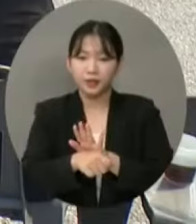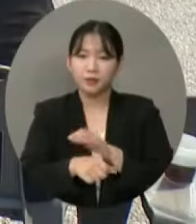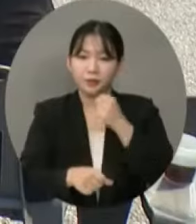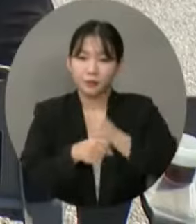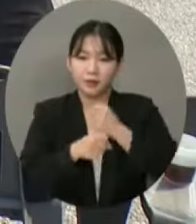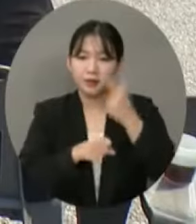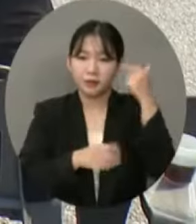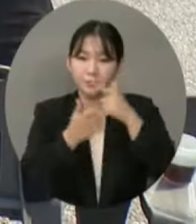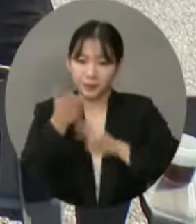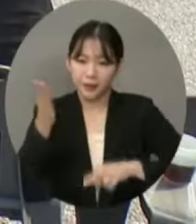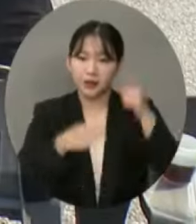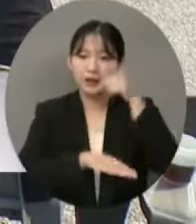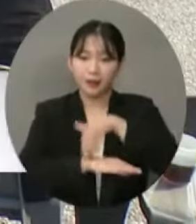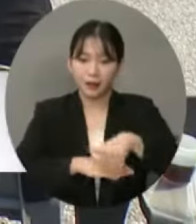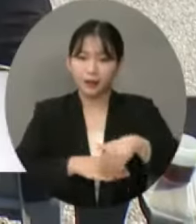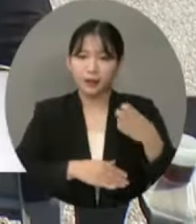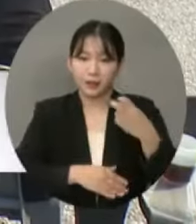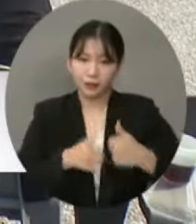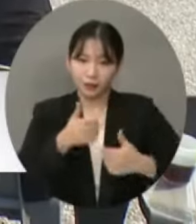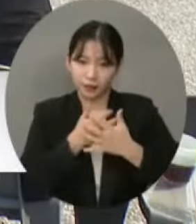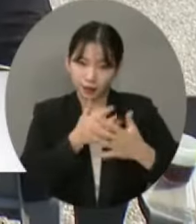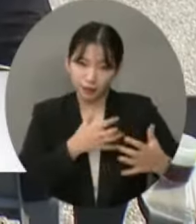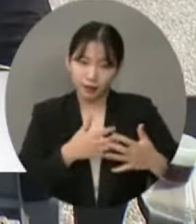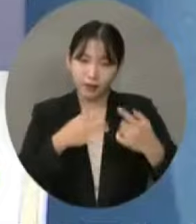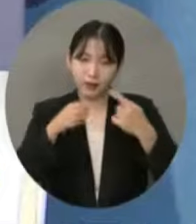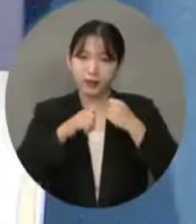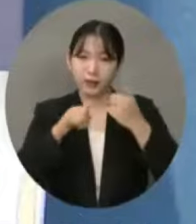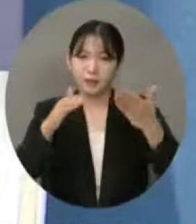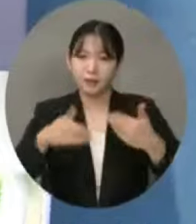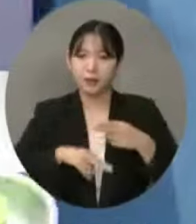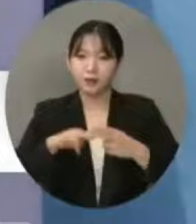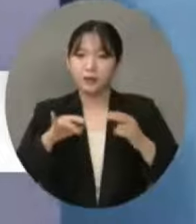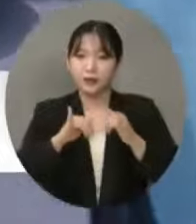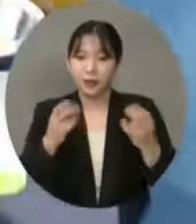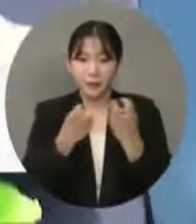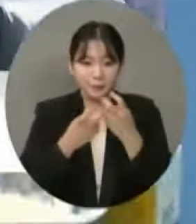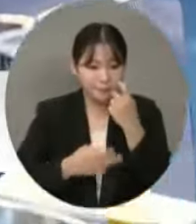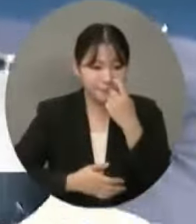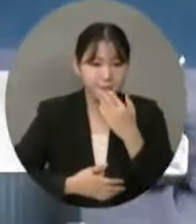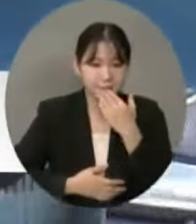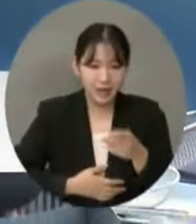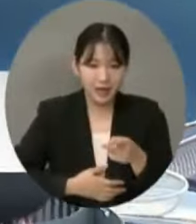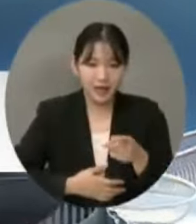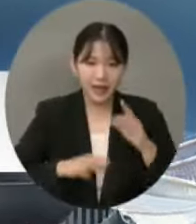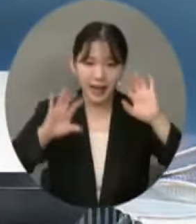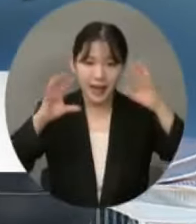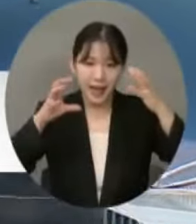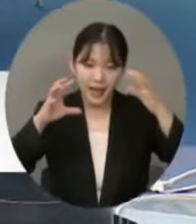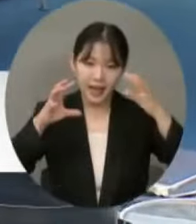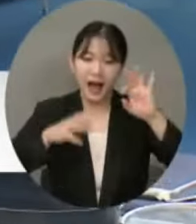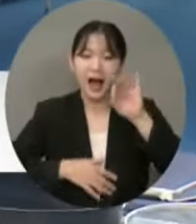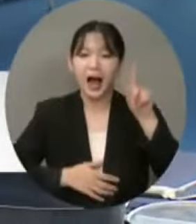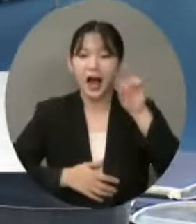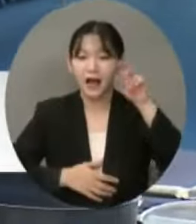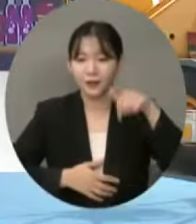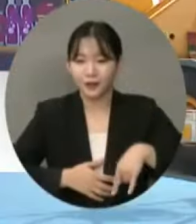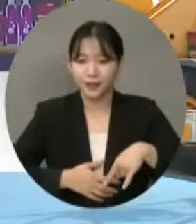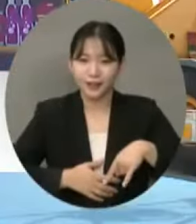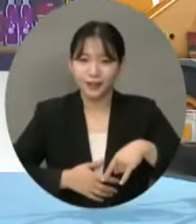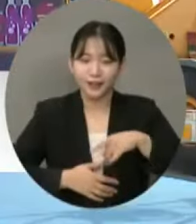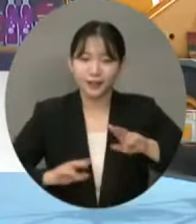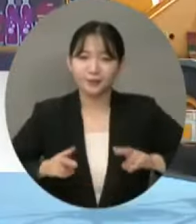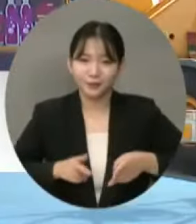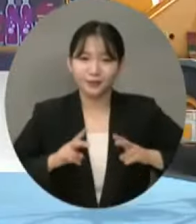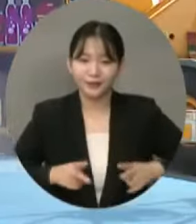예정입니다. 또 경연대회 수상 요리사들의 레시피를 배울 수 있는 쿠킹 클래스에서 아귀 불고기 샌드위치 등 특색 있는 남도